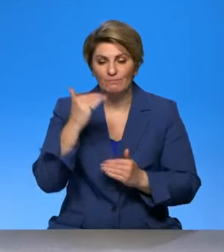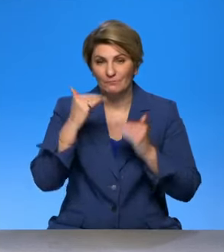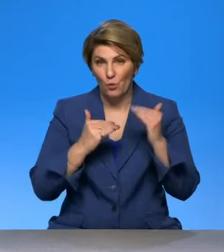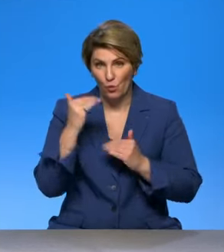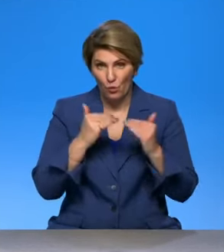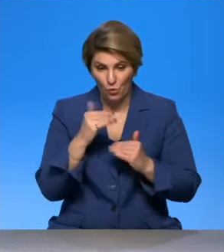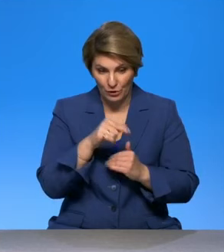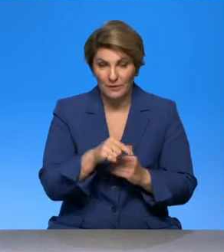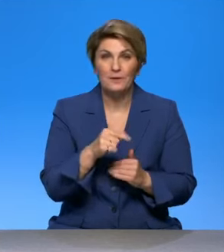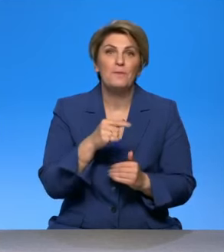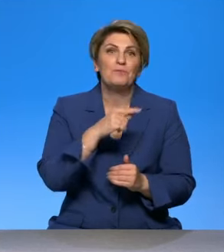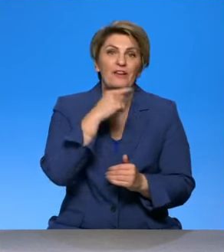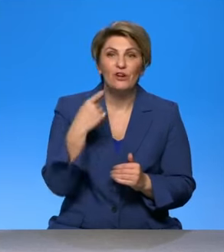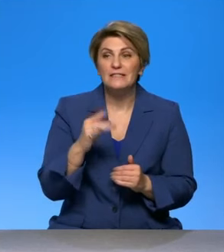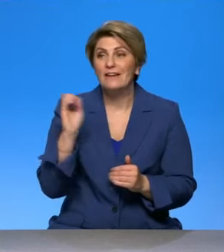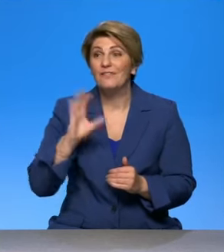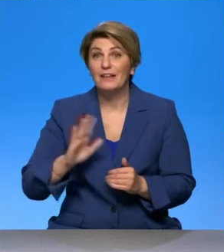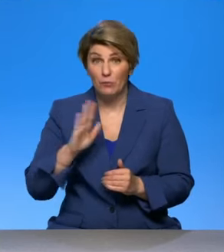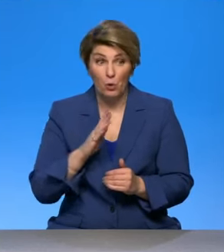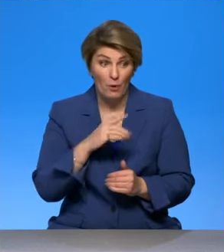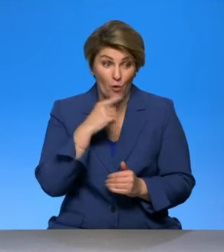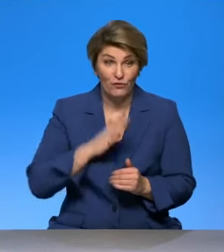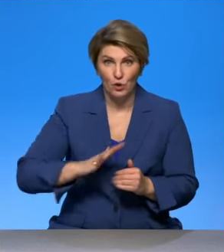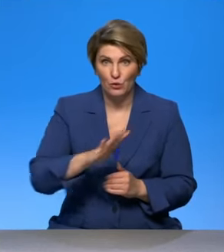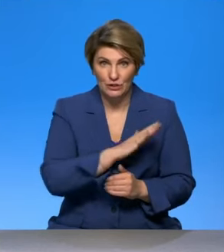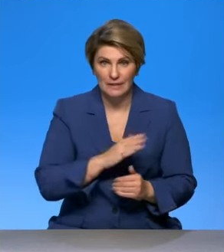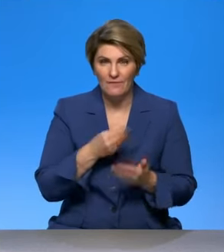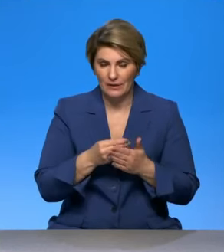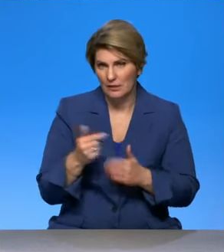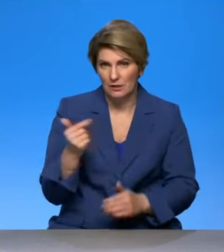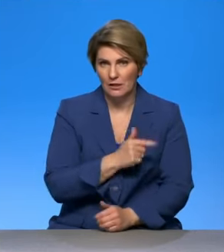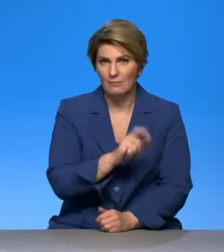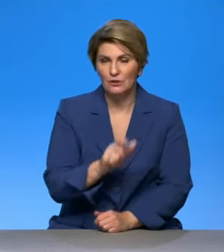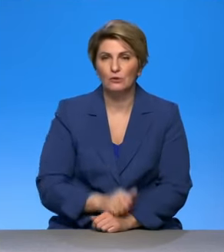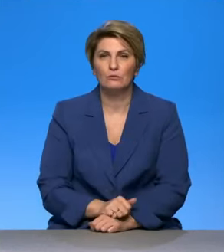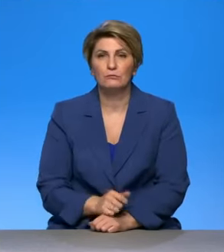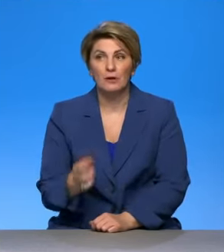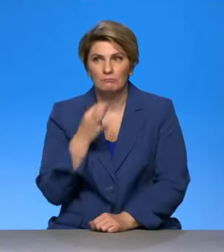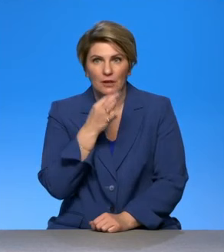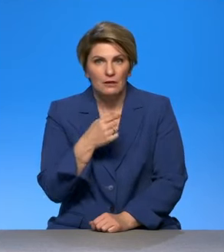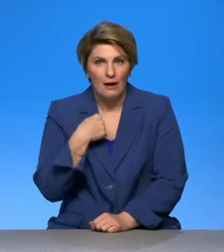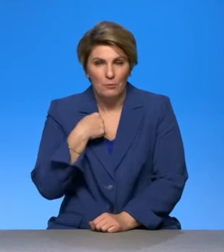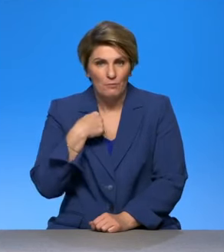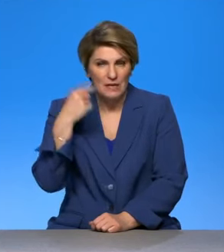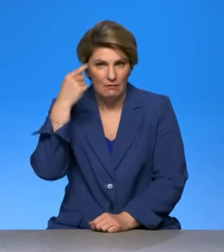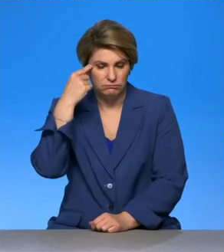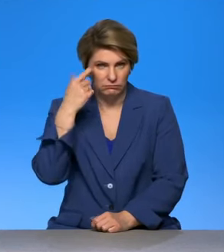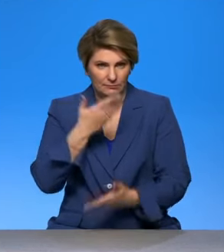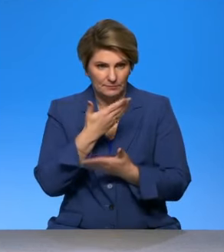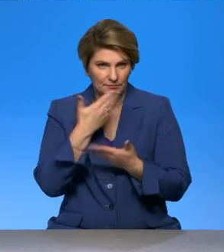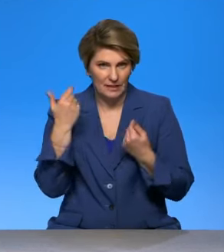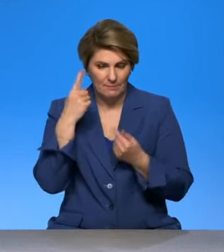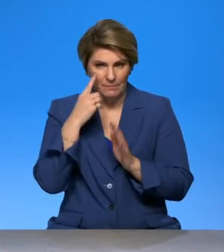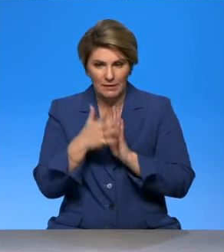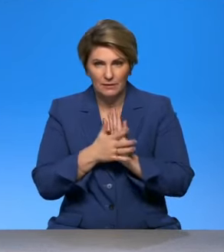мы достаточно финансово грамотны. Алексей Леонидович, вот сразу уточню, потому что, ну, вот у меня не укладывается в голове празднование Нового года в кредит с